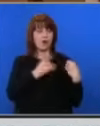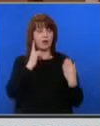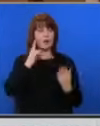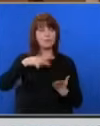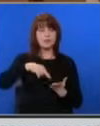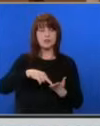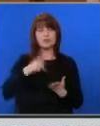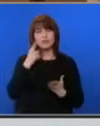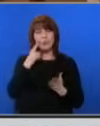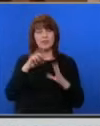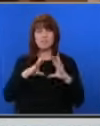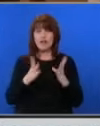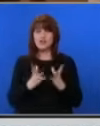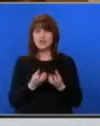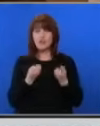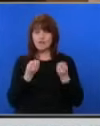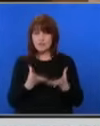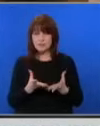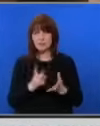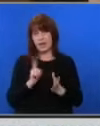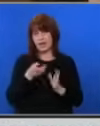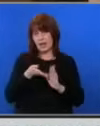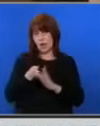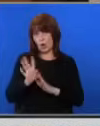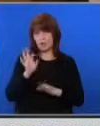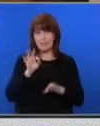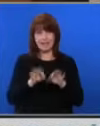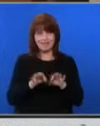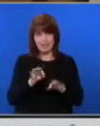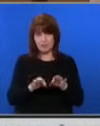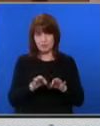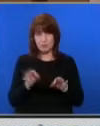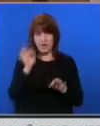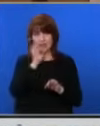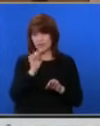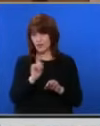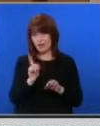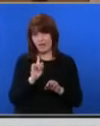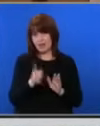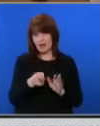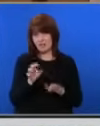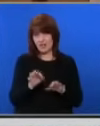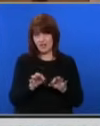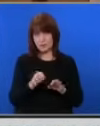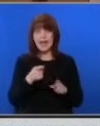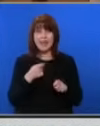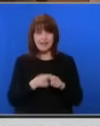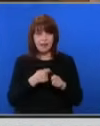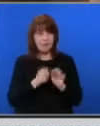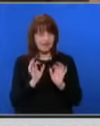всичко възможно, което зависи от нас, да не ходиме на избори, защото на никой не му трябват тези избори, но от друга страна да направим така,